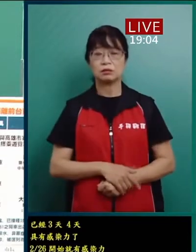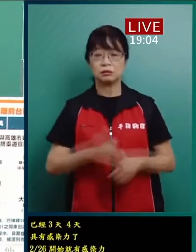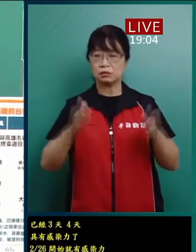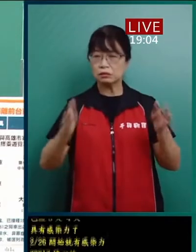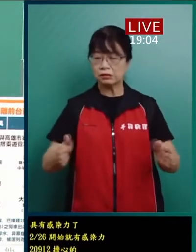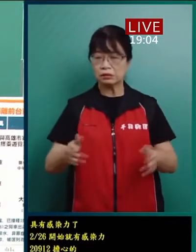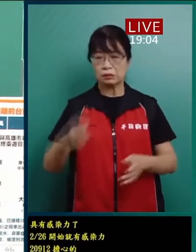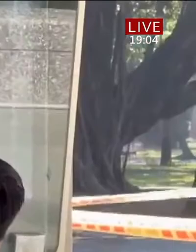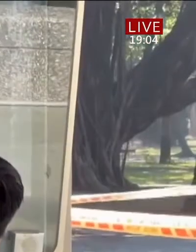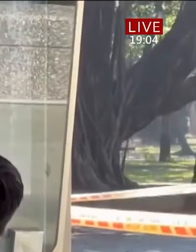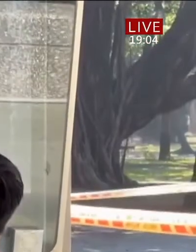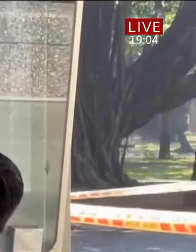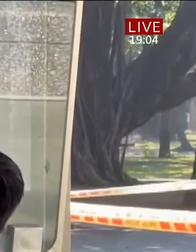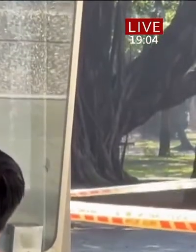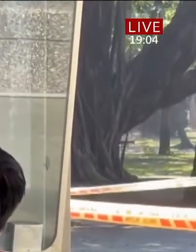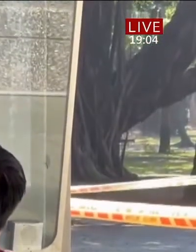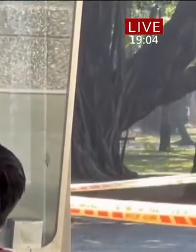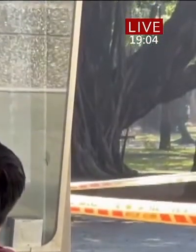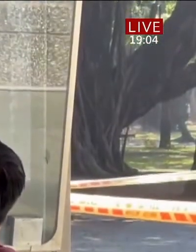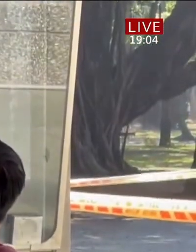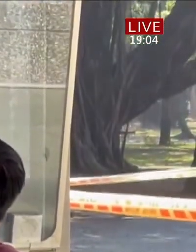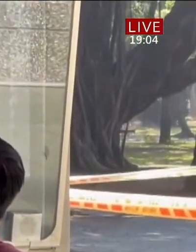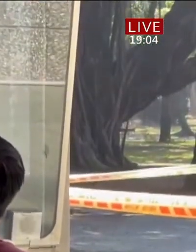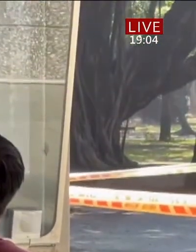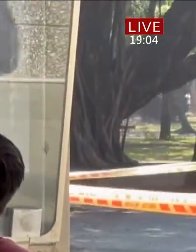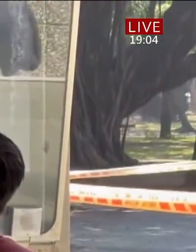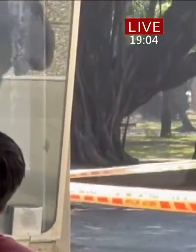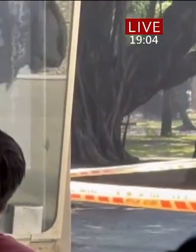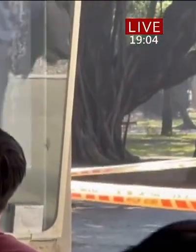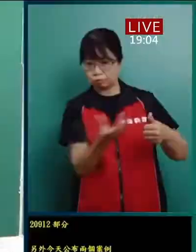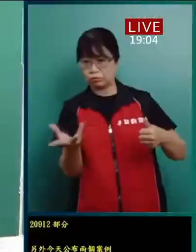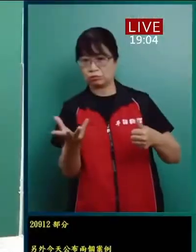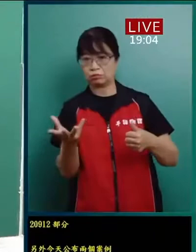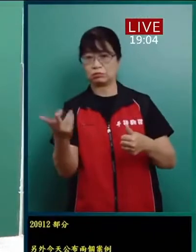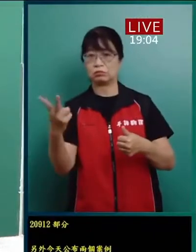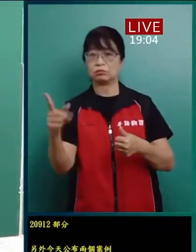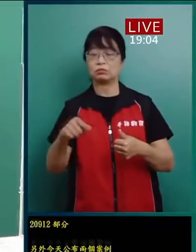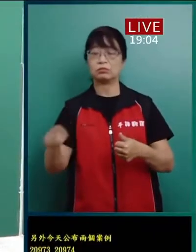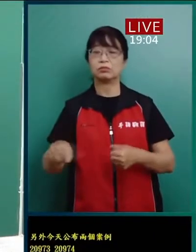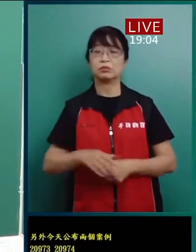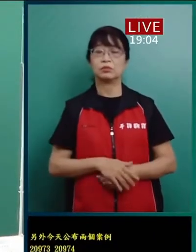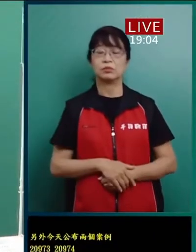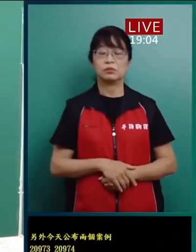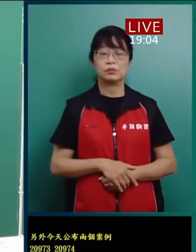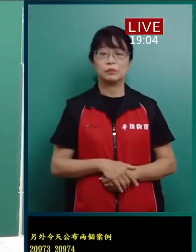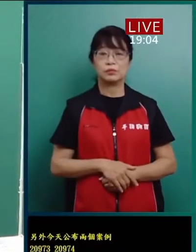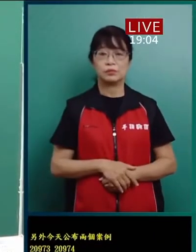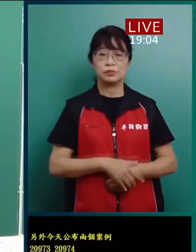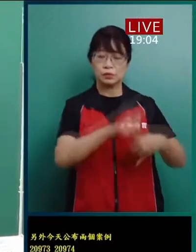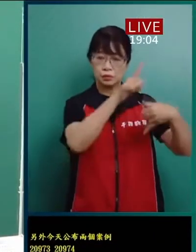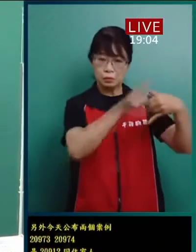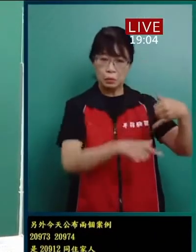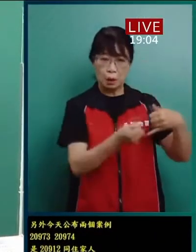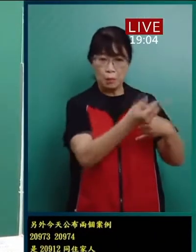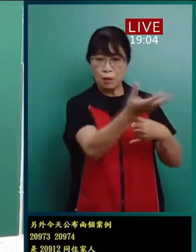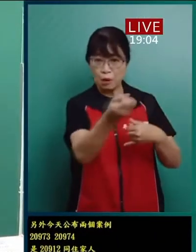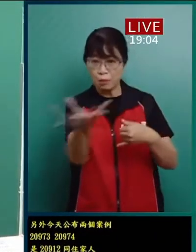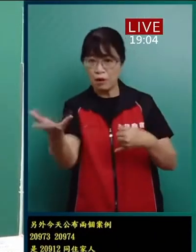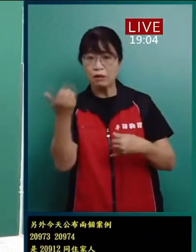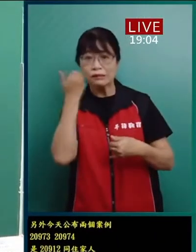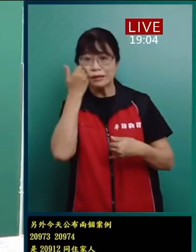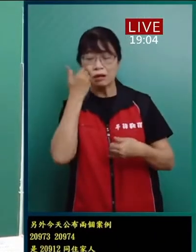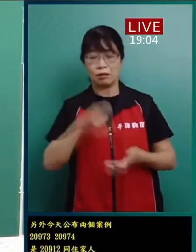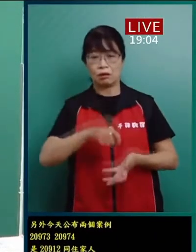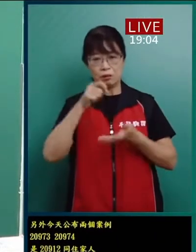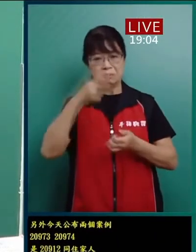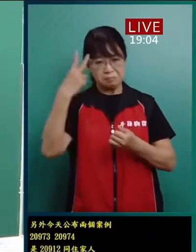了8天，这个他接触的人还要再勾稽比对他的足迹，到底2091还感染了谁，这是我们刚刚提到的，